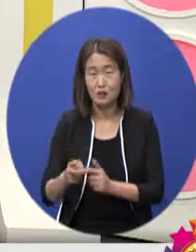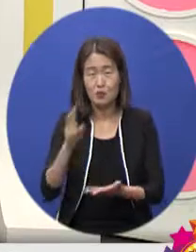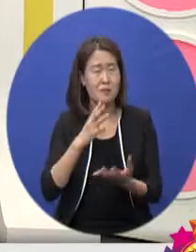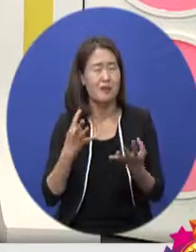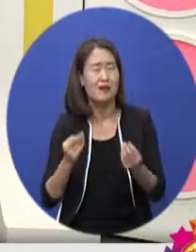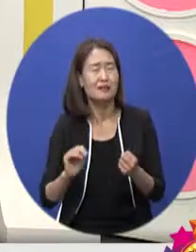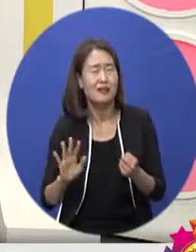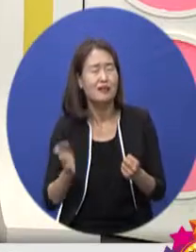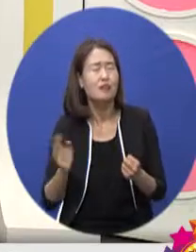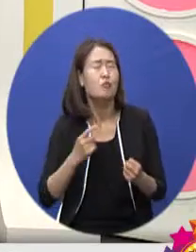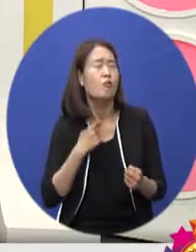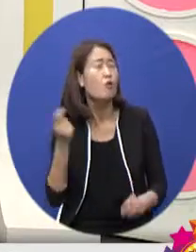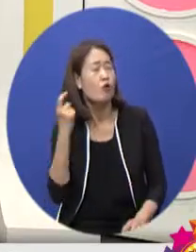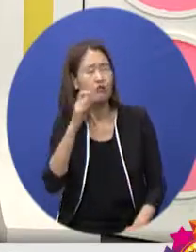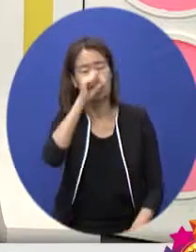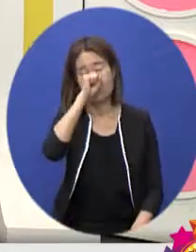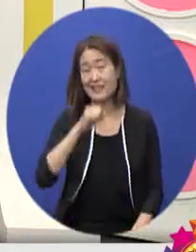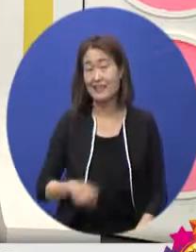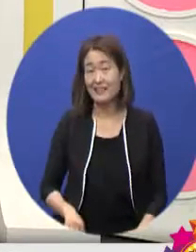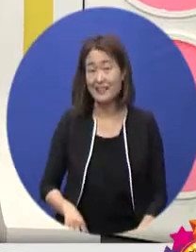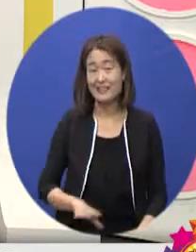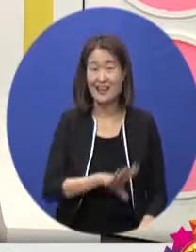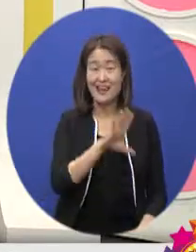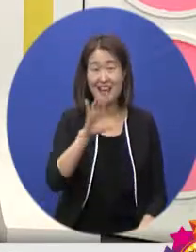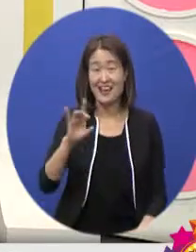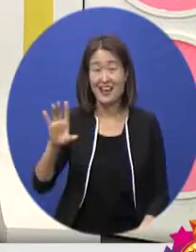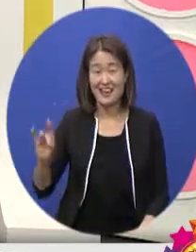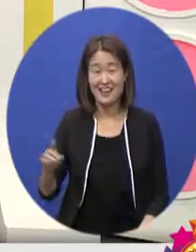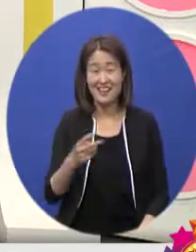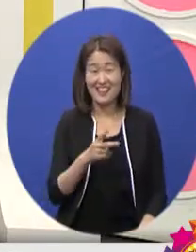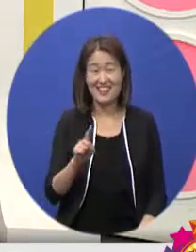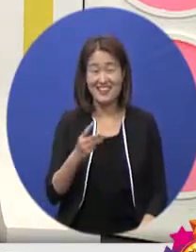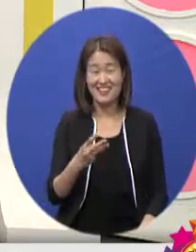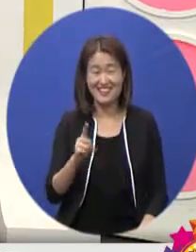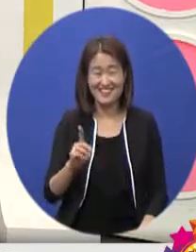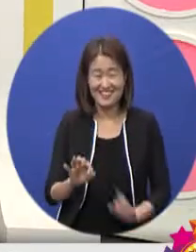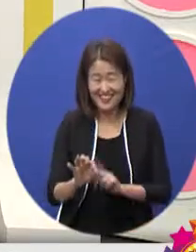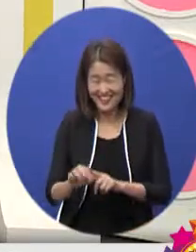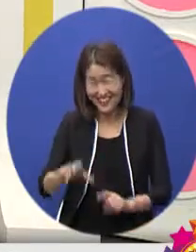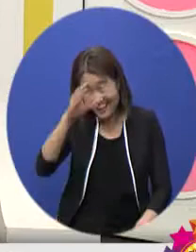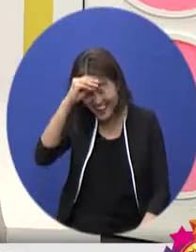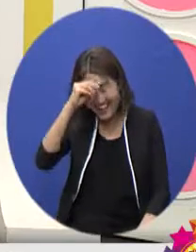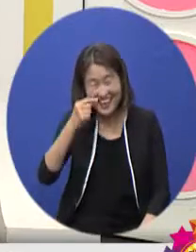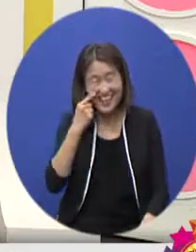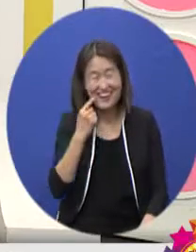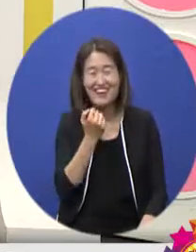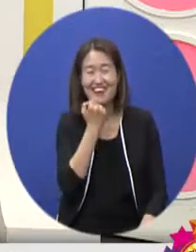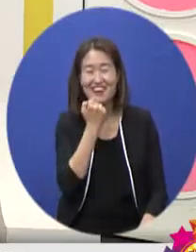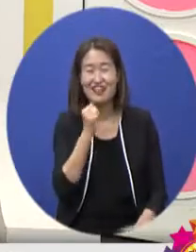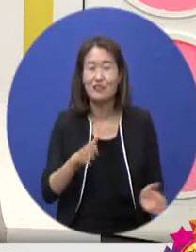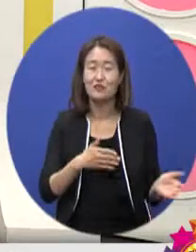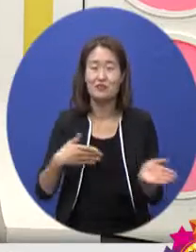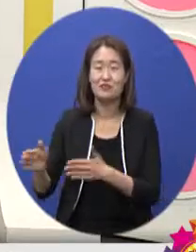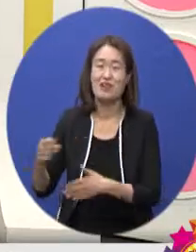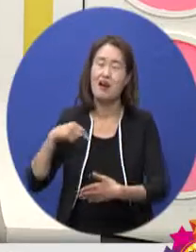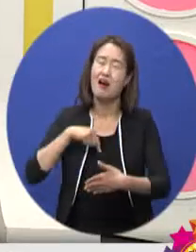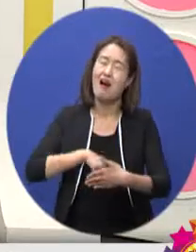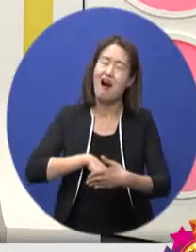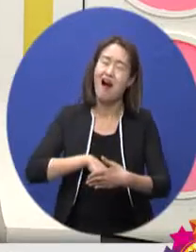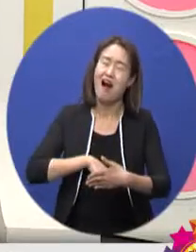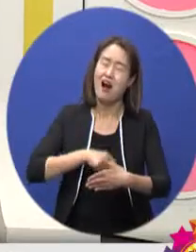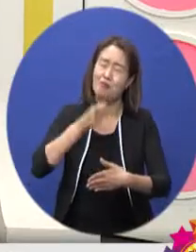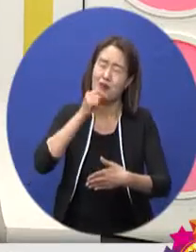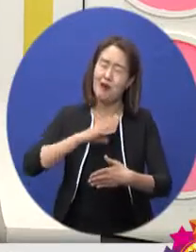모르는데 음색을 되게 좋아해요 그러니까. 제가 가끔 이제 이렇게 철총매 같은 거 부를 때 제가 눈물을 흘리더라고요 네, 가슴이 아.